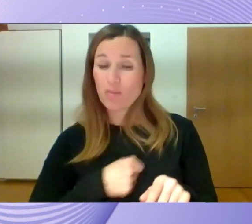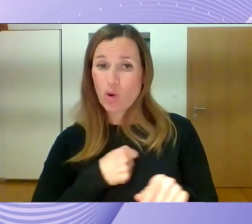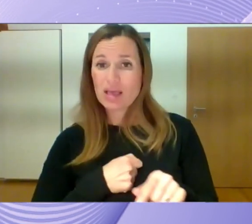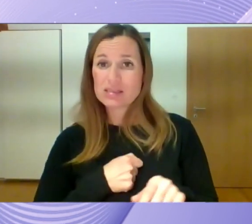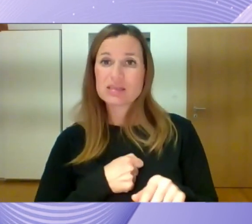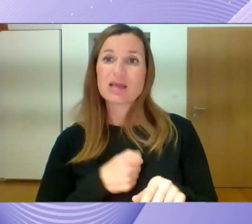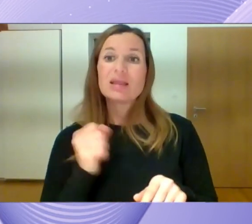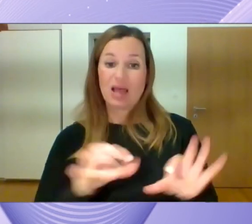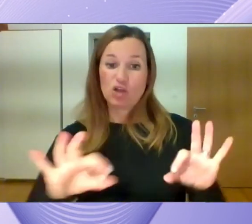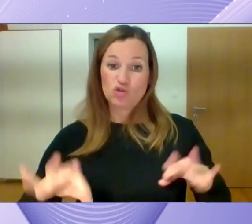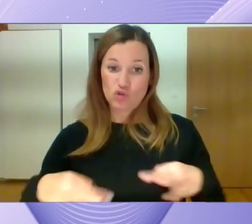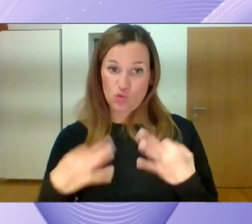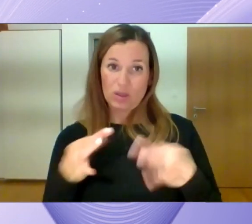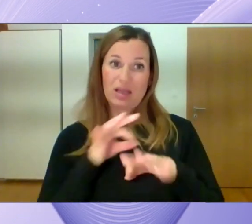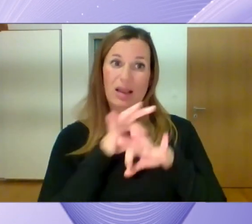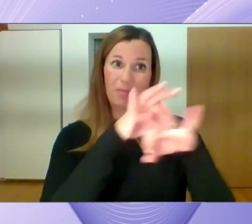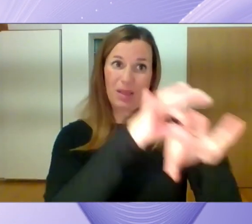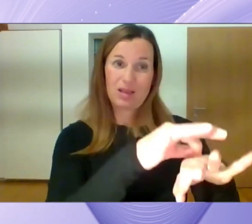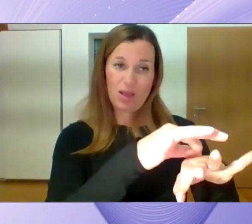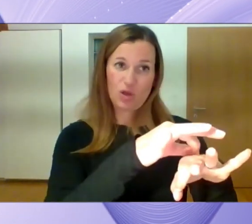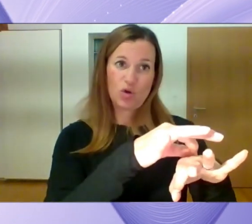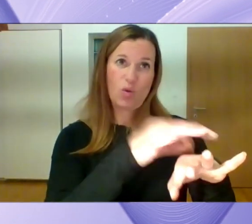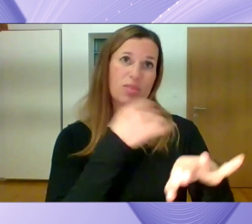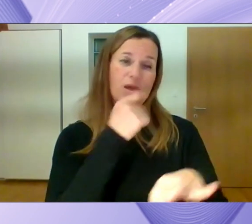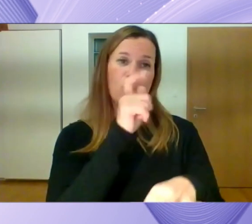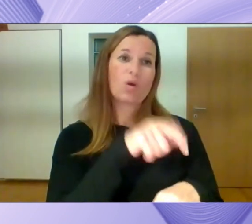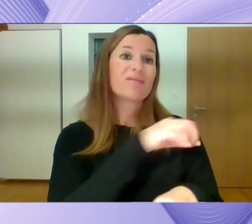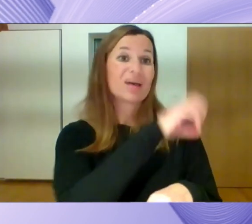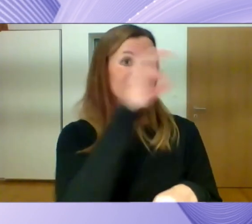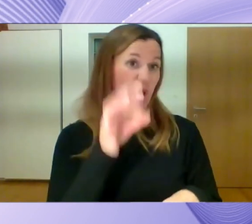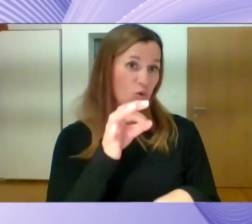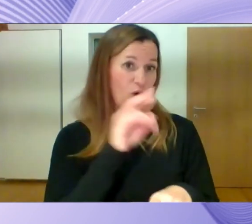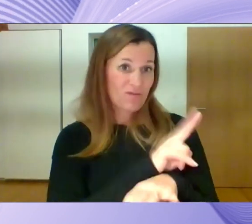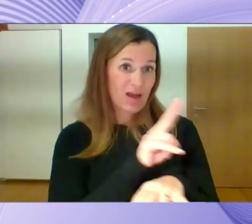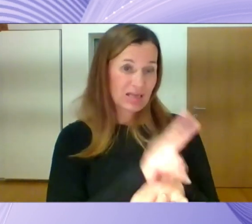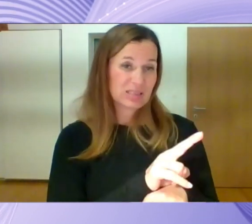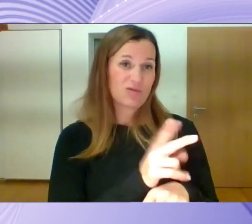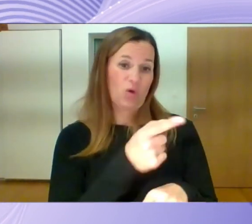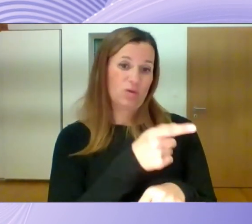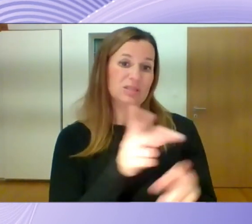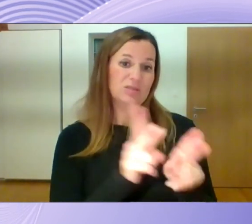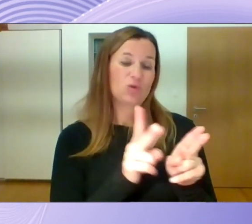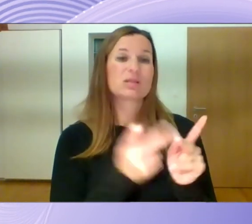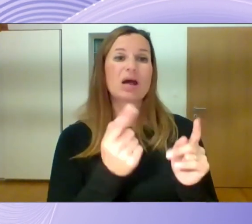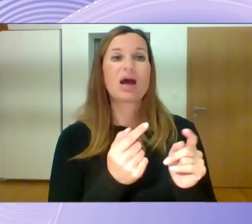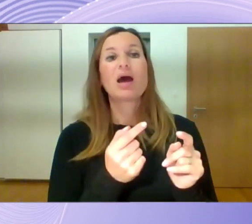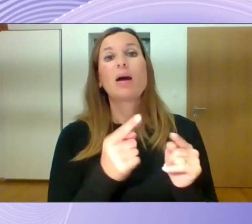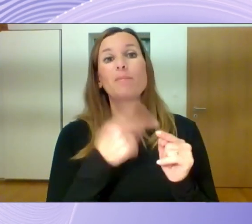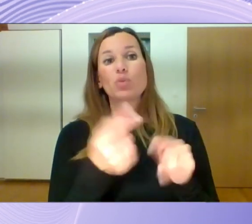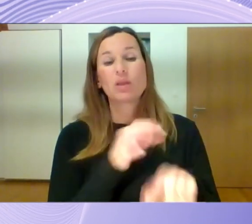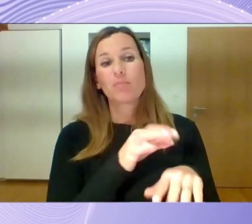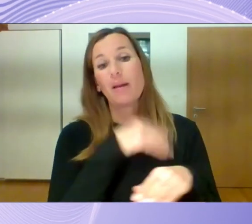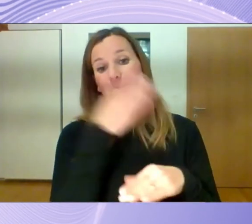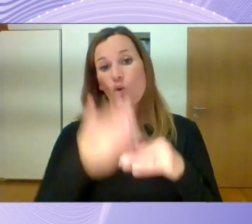odpeljejo človeka v dnevno varstvo svojca, ali pa tega, za kogar skrbijo, potem ga pa po